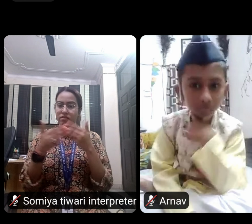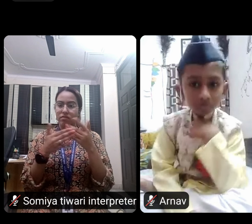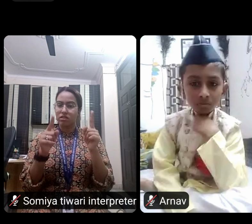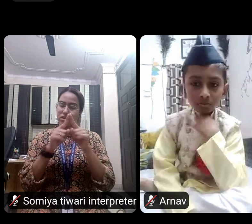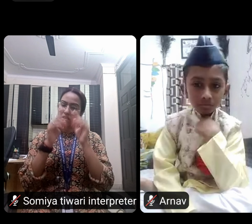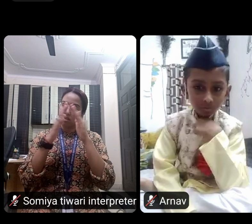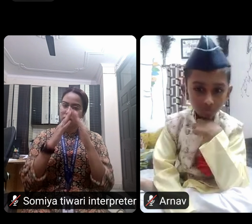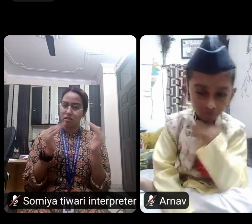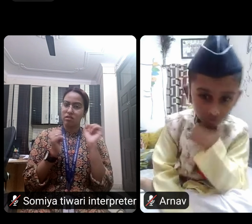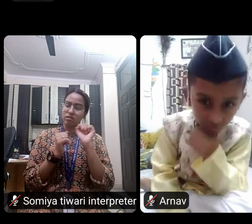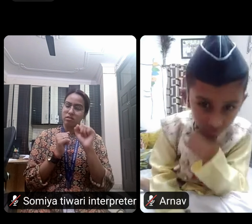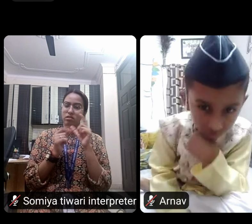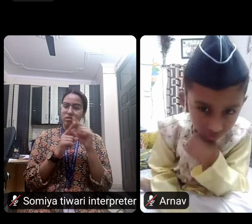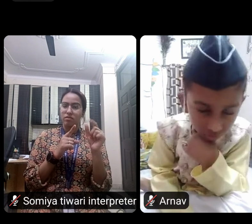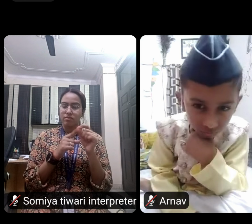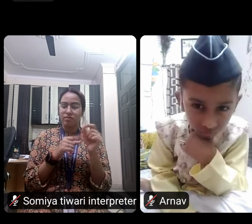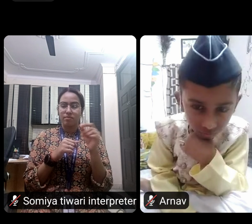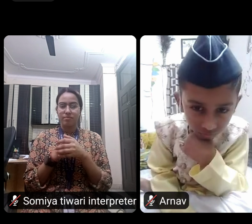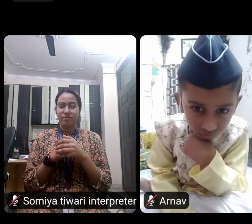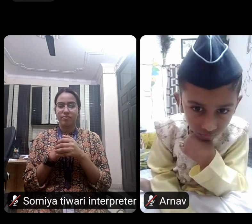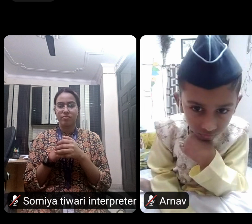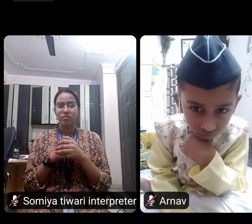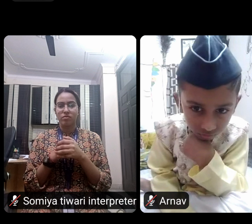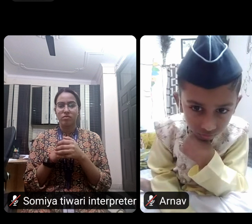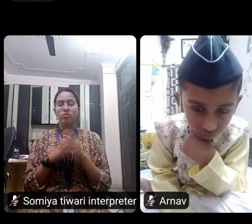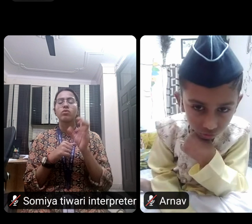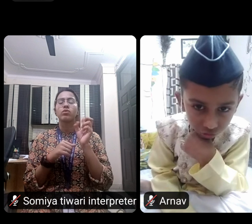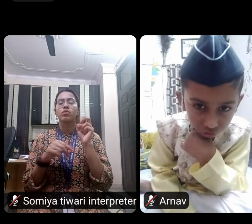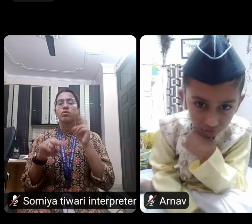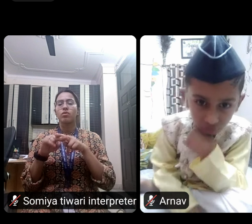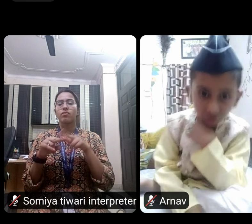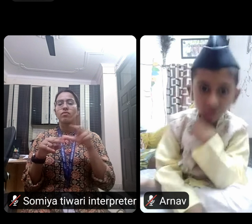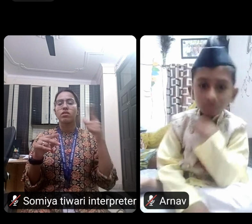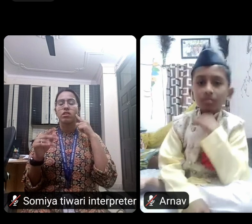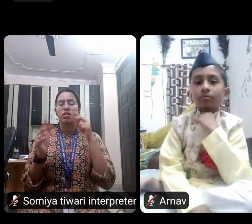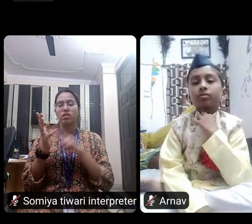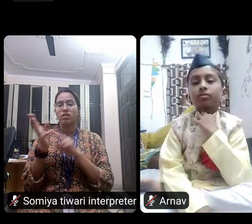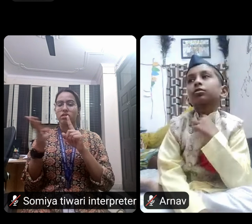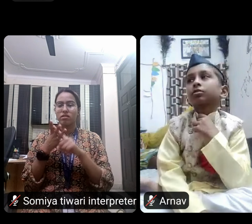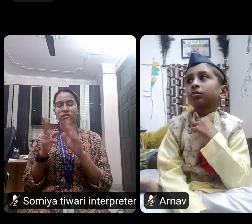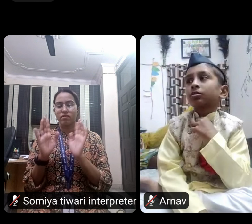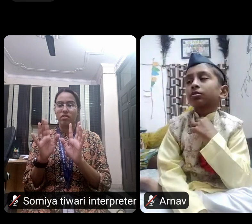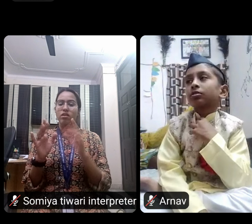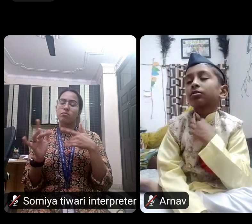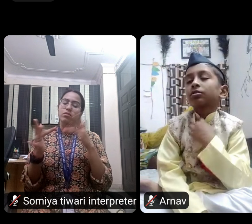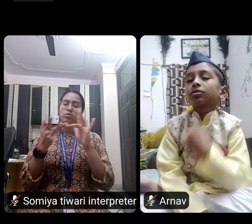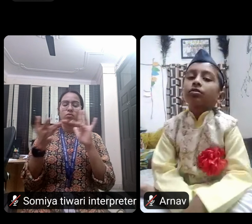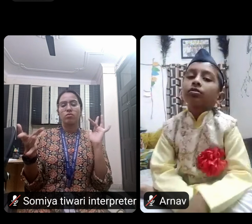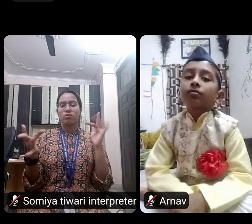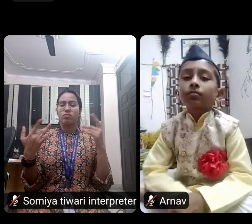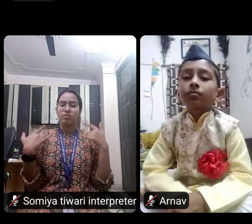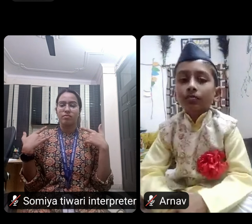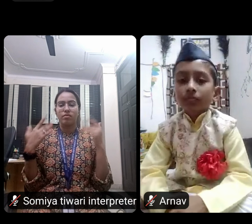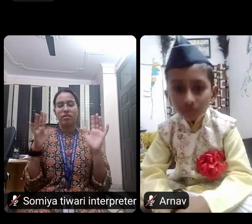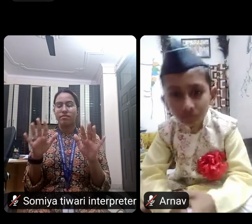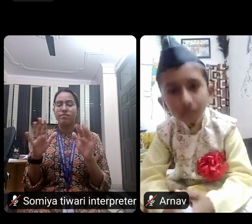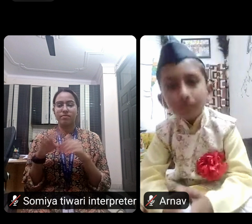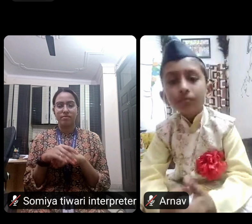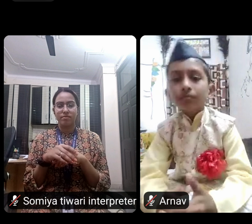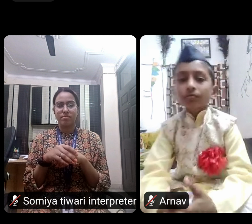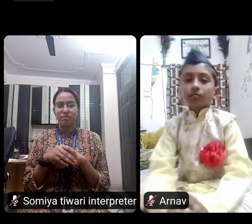सारी? सर मैं 2 बार ऑफलाइन गई थी, मैं एक बार, लेकिन हाँ ऑनलाइन ही मैंने ज्वाइन किया, सेंटर में आए थे ऑनलाइन दो बार ज्यादा। आप?